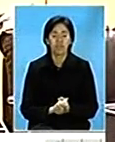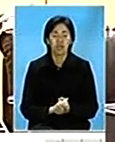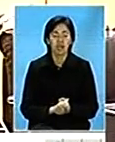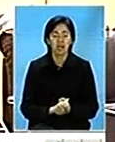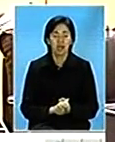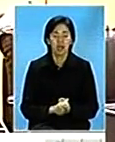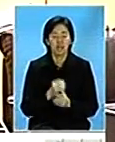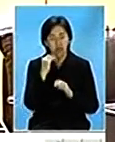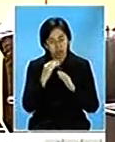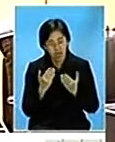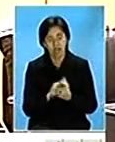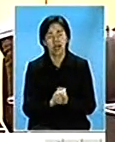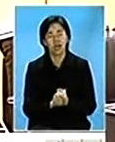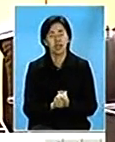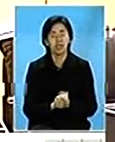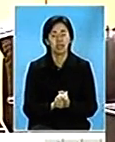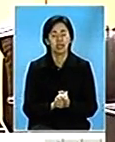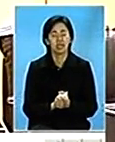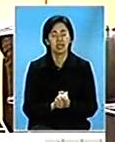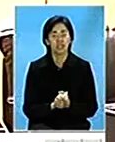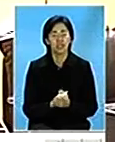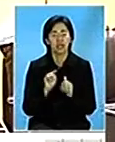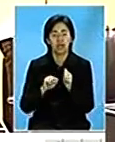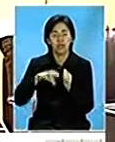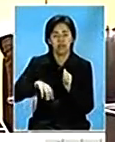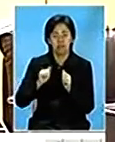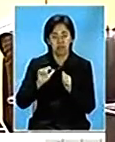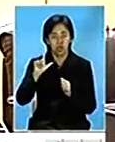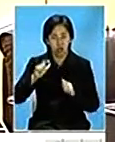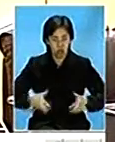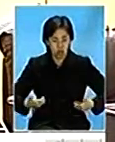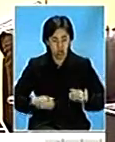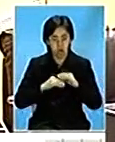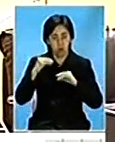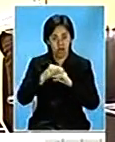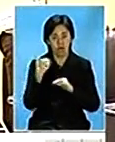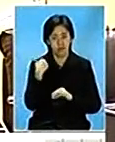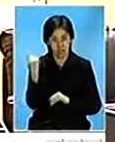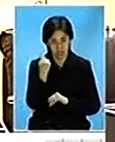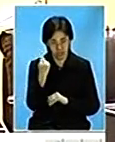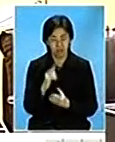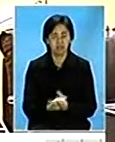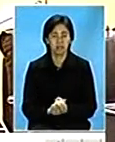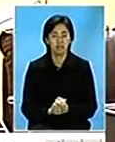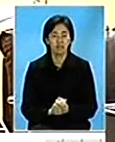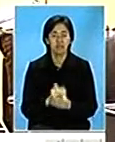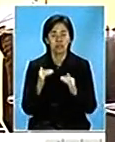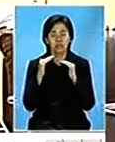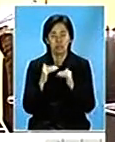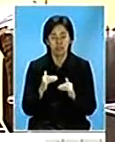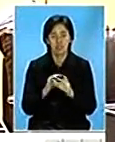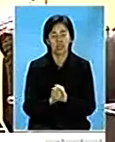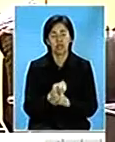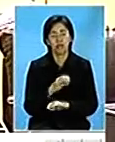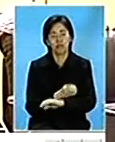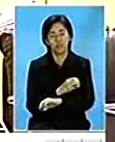างปีตำบลโพ9ต้นอำเภอเมืองลพบุรี1โครงการนอกจากนั้นก็มีจังหวัดพระน